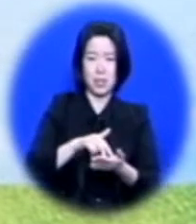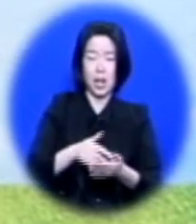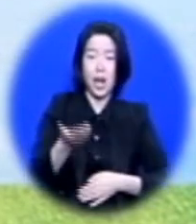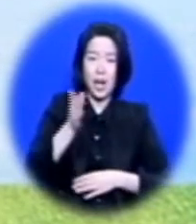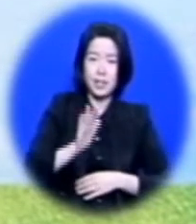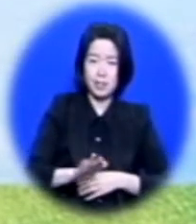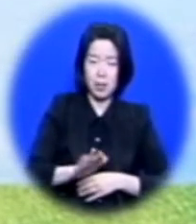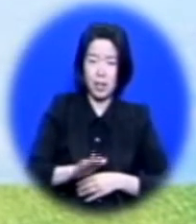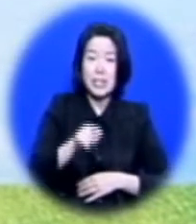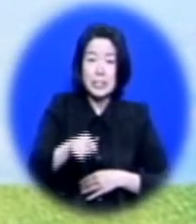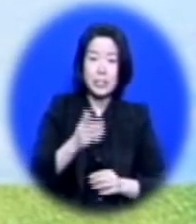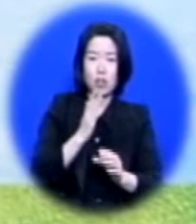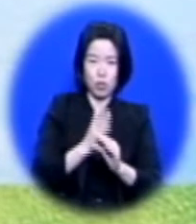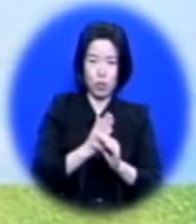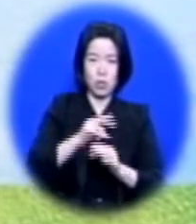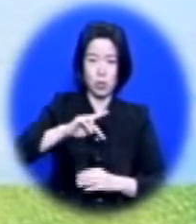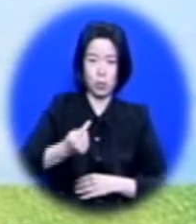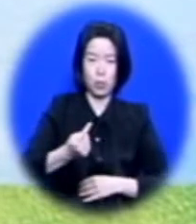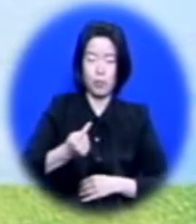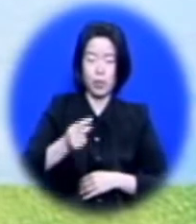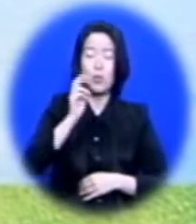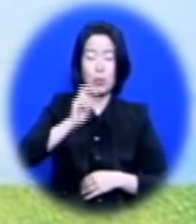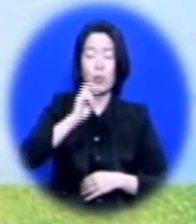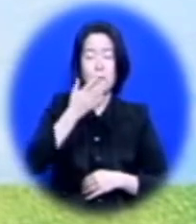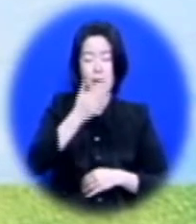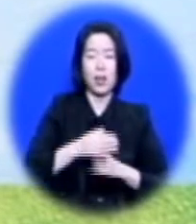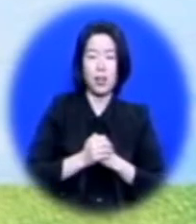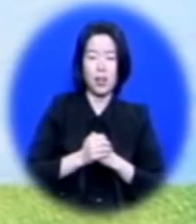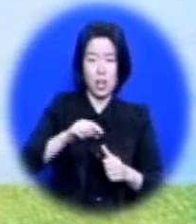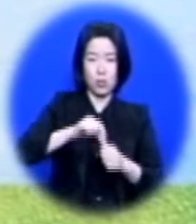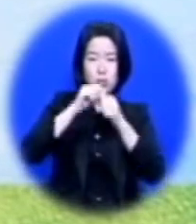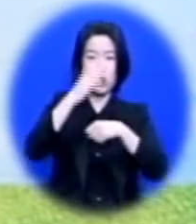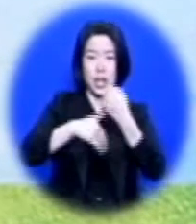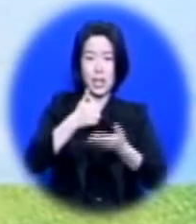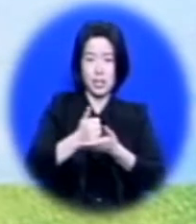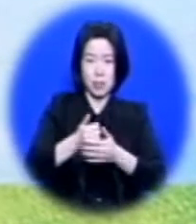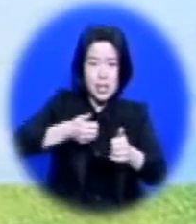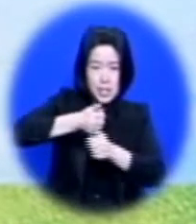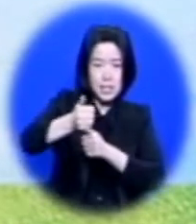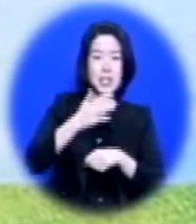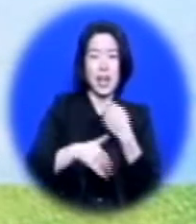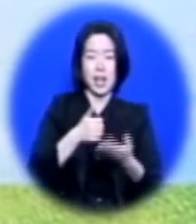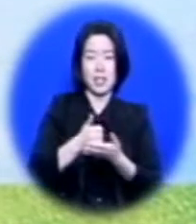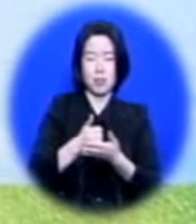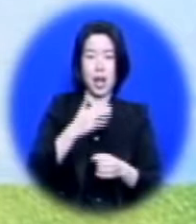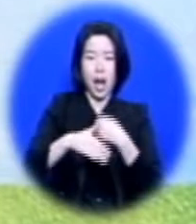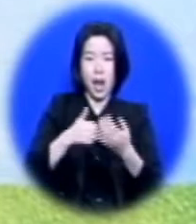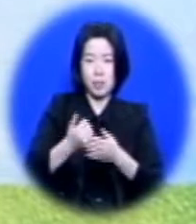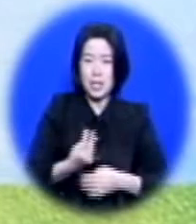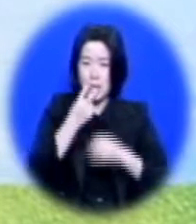그러나 그런 가운데서도 노래하게 뜬 구원의 하나님을 승리의 하나님을 하나님의